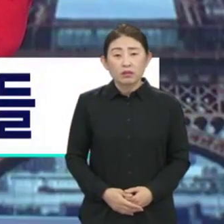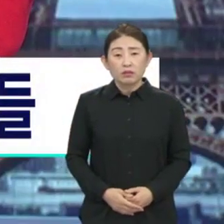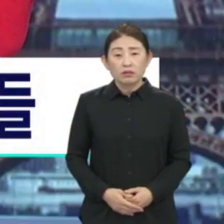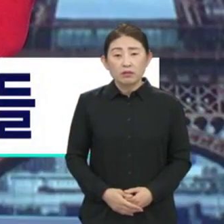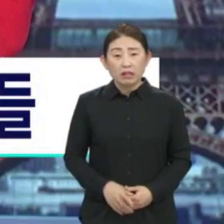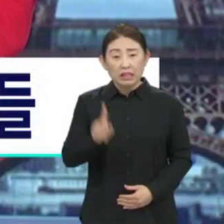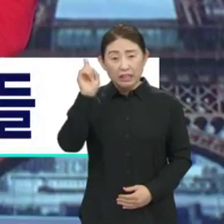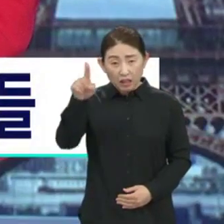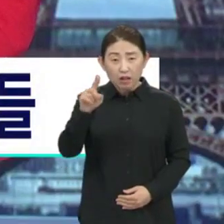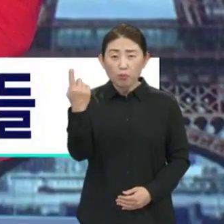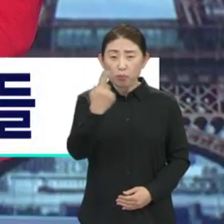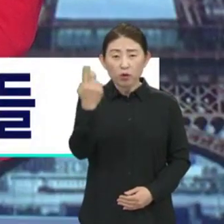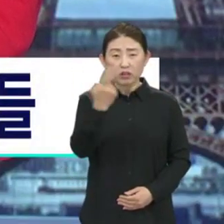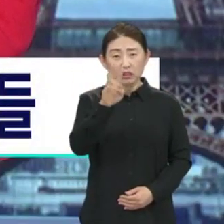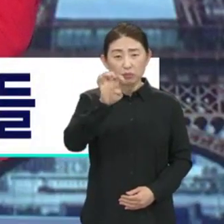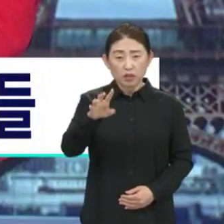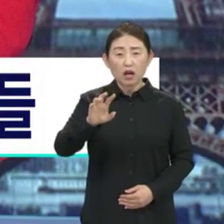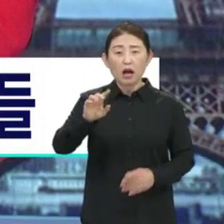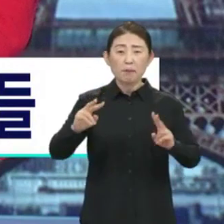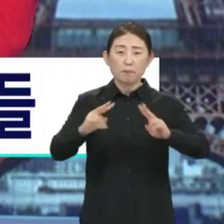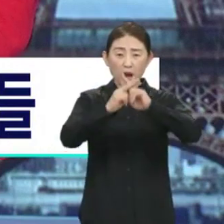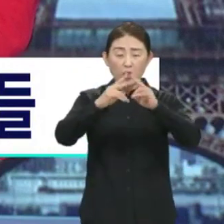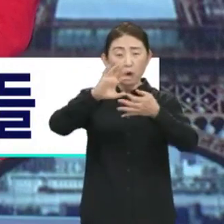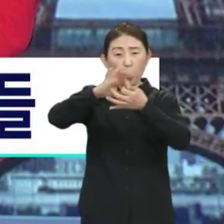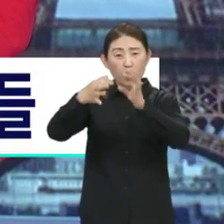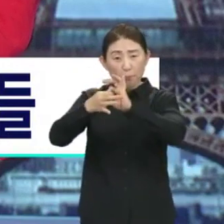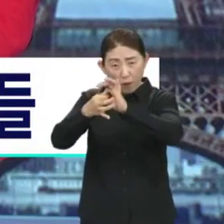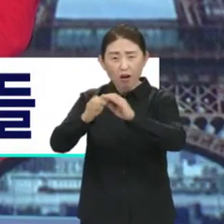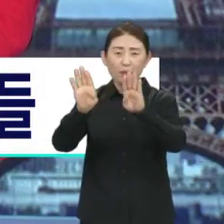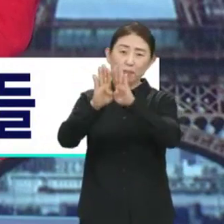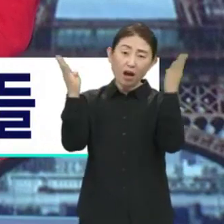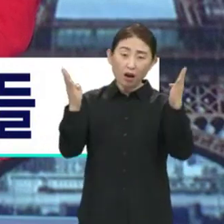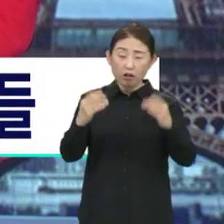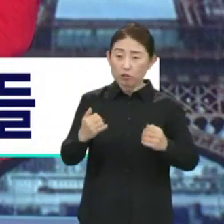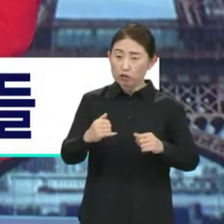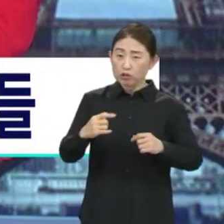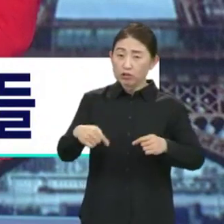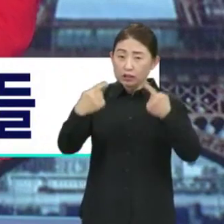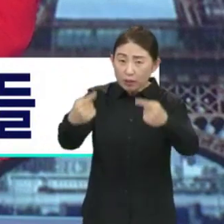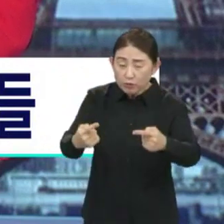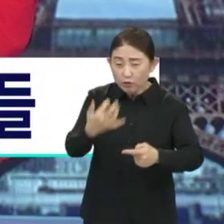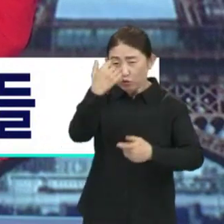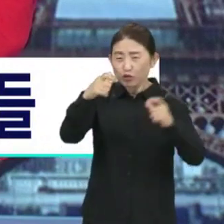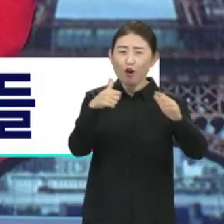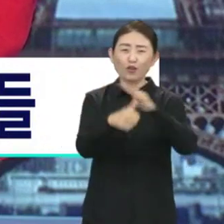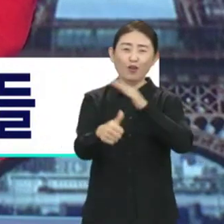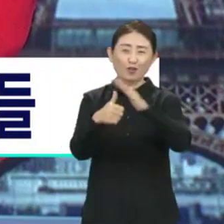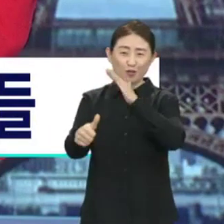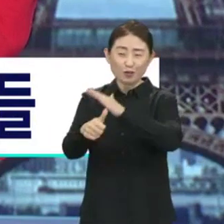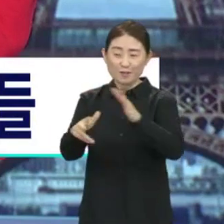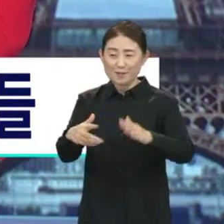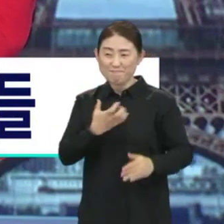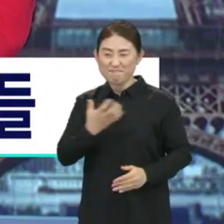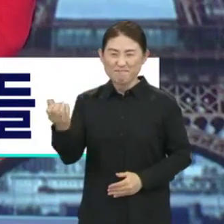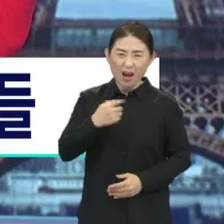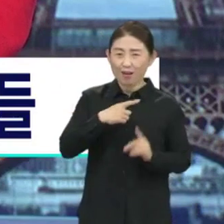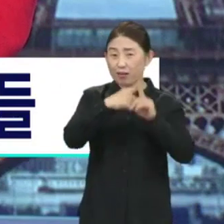개막이 하루 앞으로 다가온 2024 파리올림픽에 출전하는 충청권 태극 전사들도 필승을 다짐하고